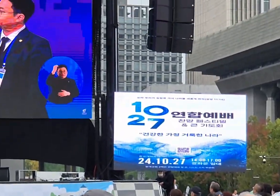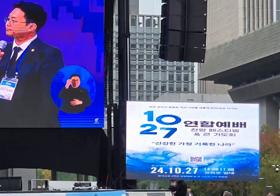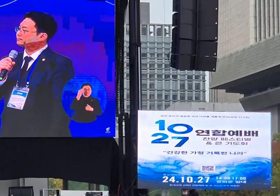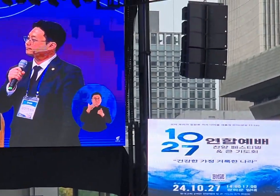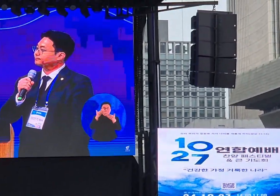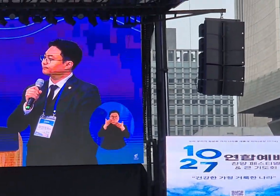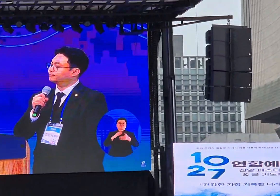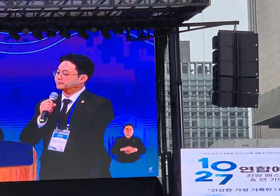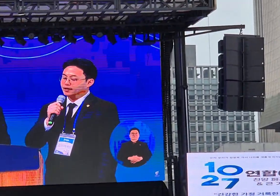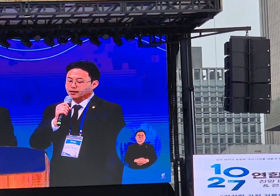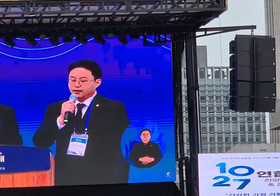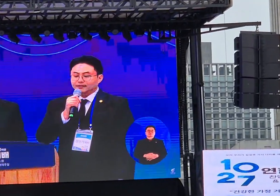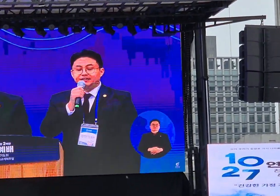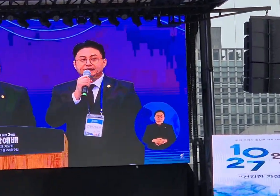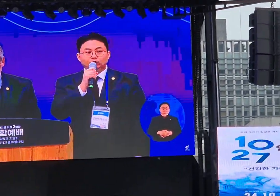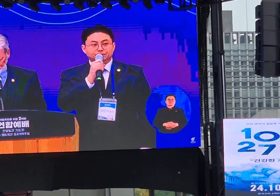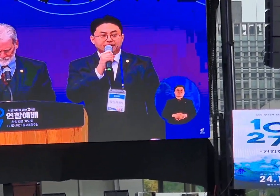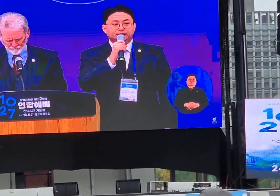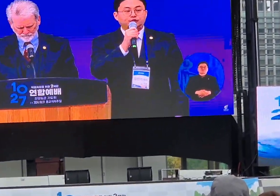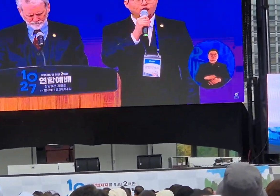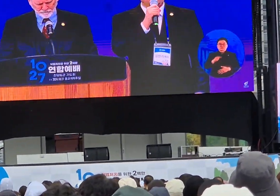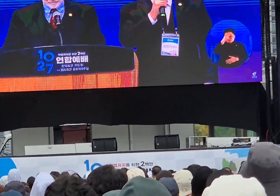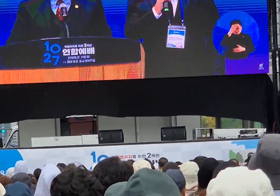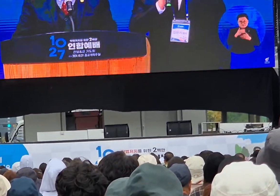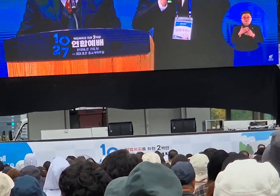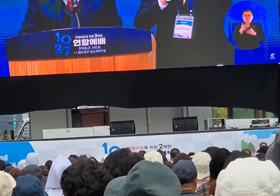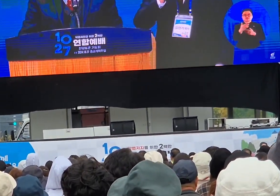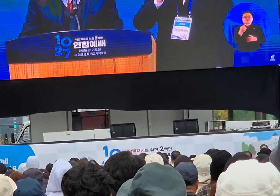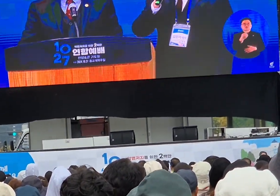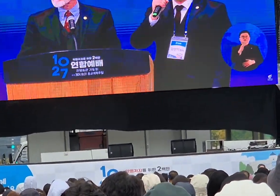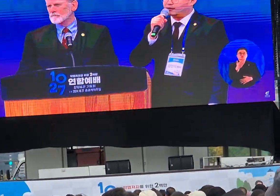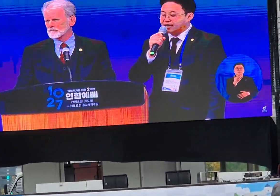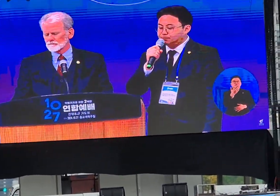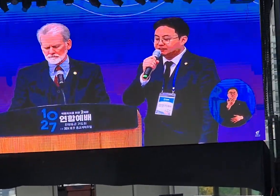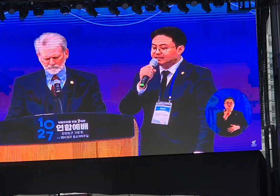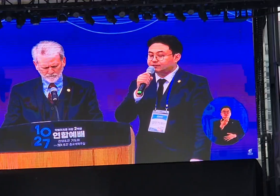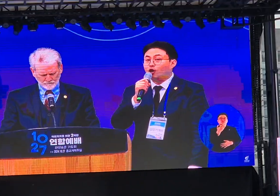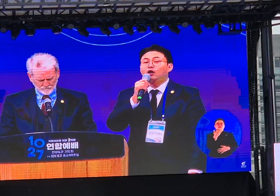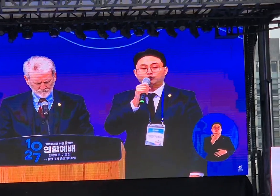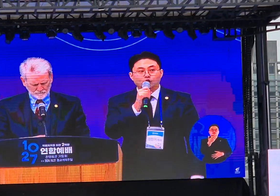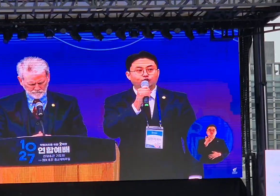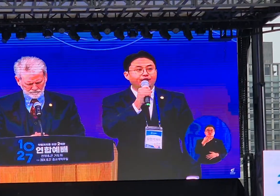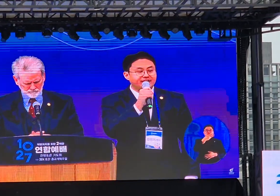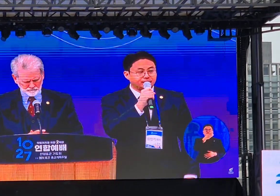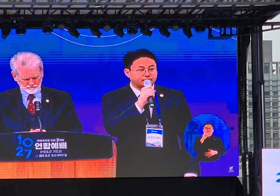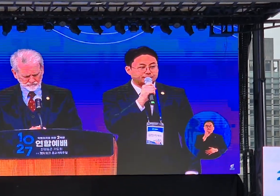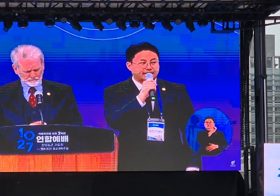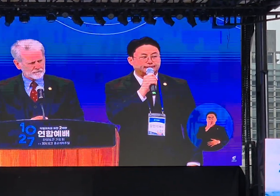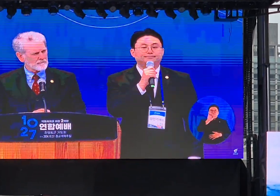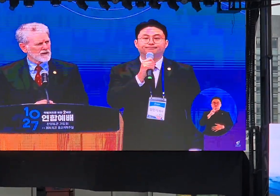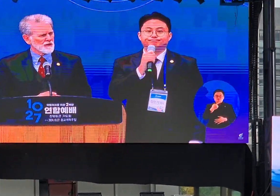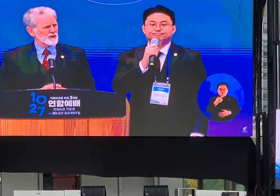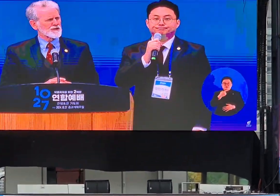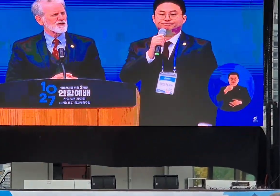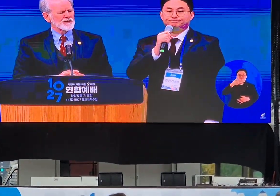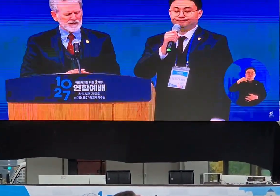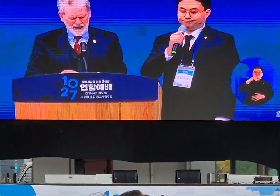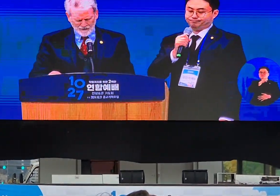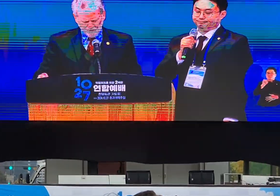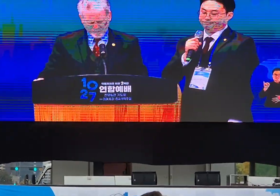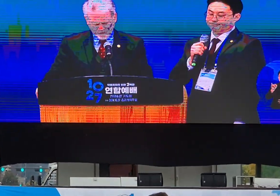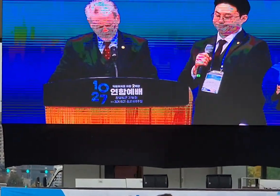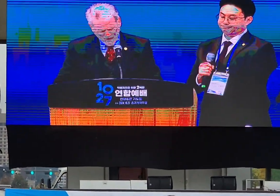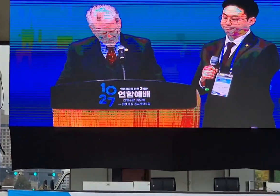Leipzig, Germany in 1989. 이 기도 집회는 1989년 동독 라이프치히에서 절정에 이르렀습니다.